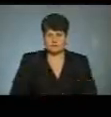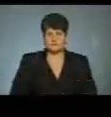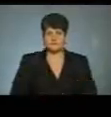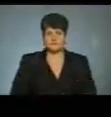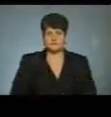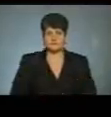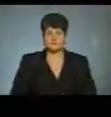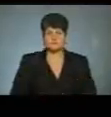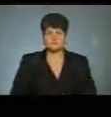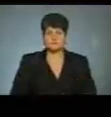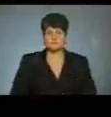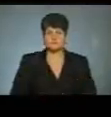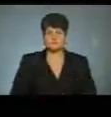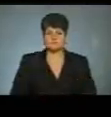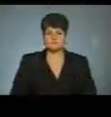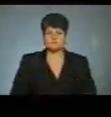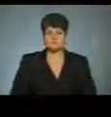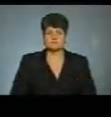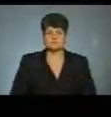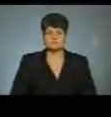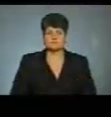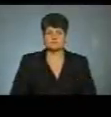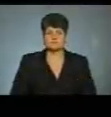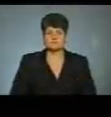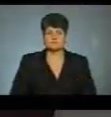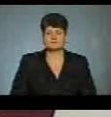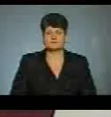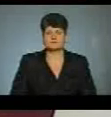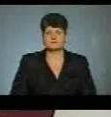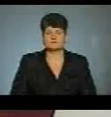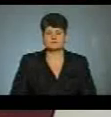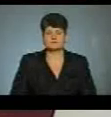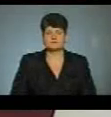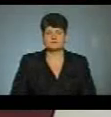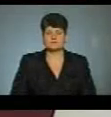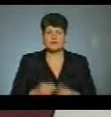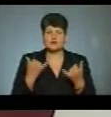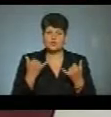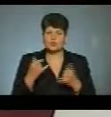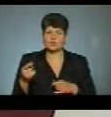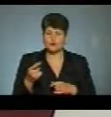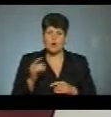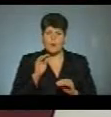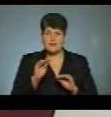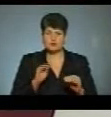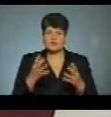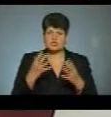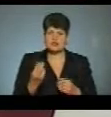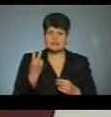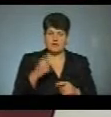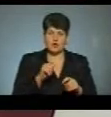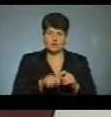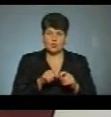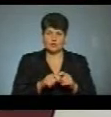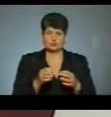Анжела Шова, Володимир Заболотний. Новини на Суспільному. Тернопіль. Сьогодні у Тернополі облаштували ще два